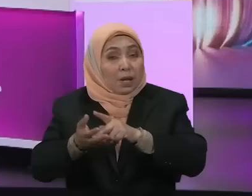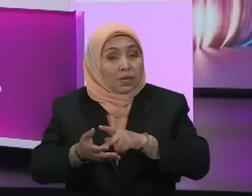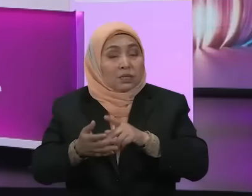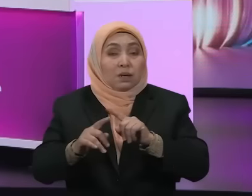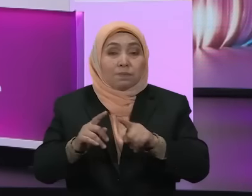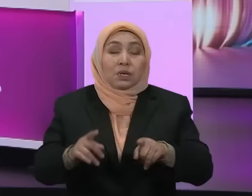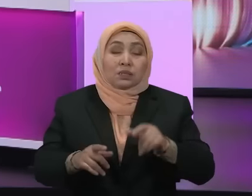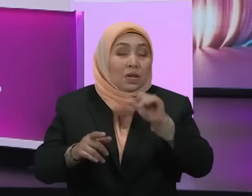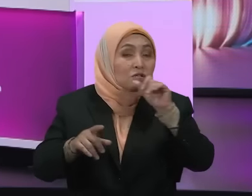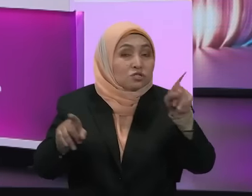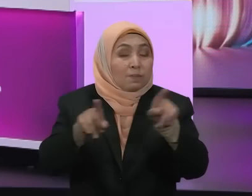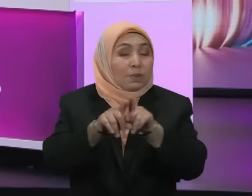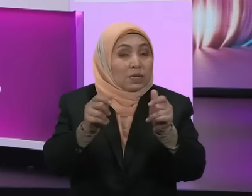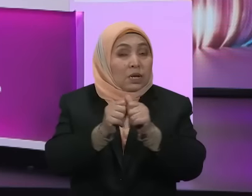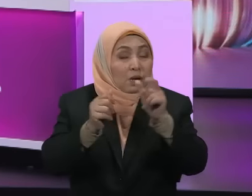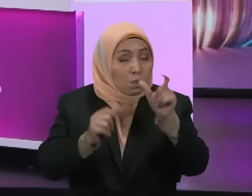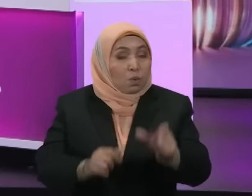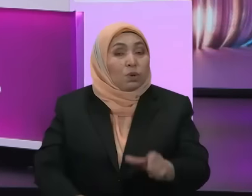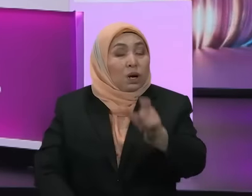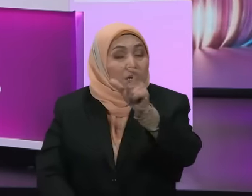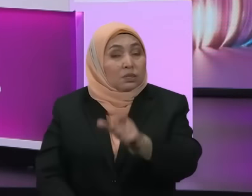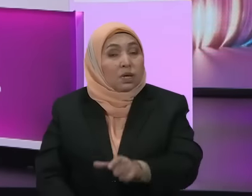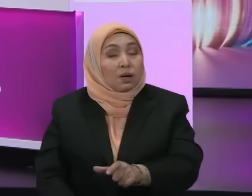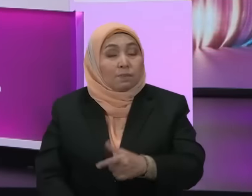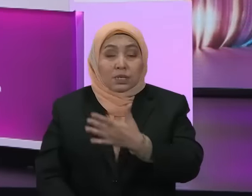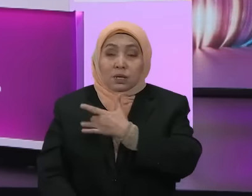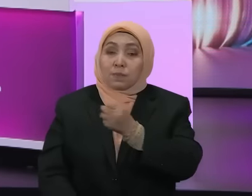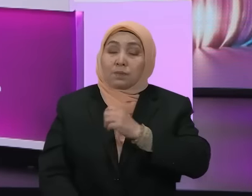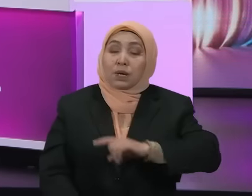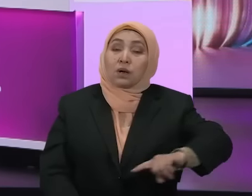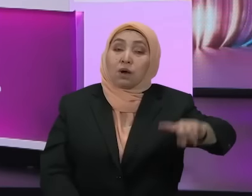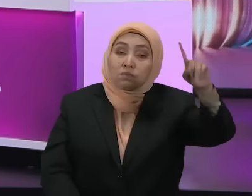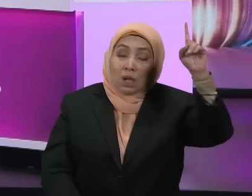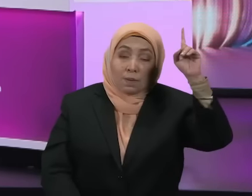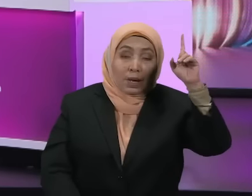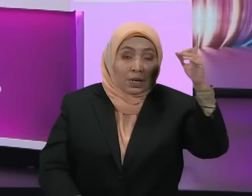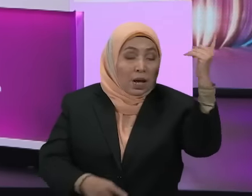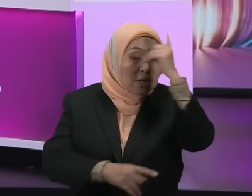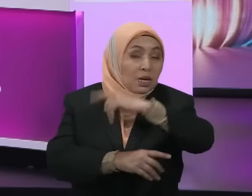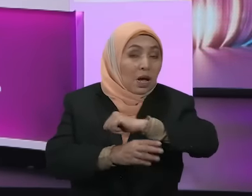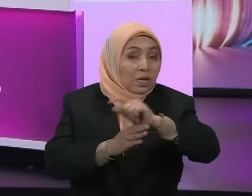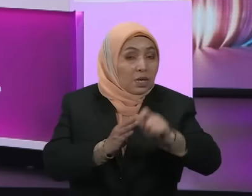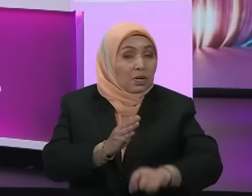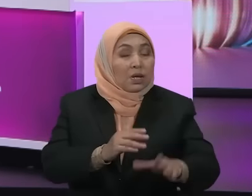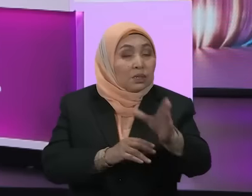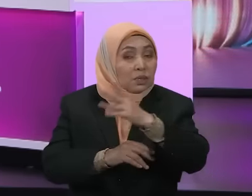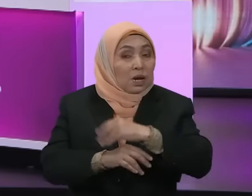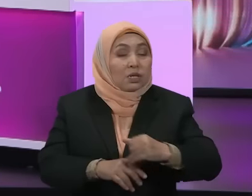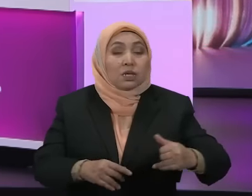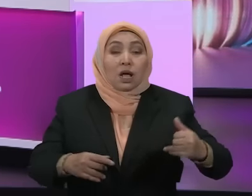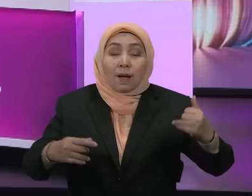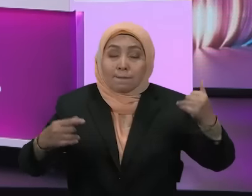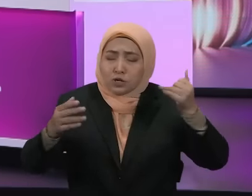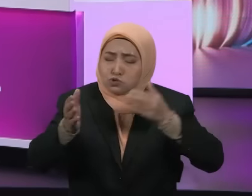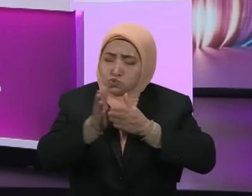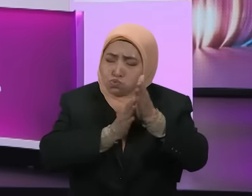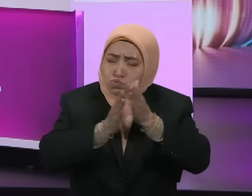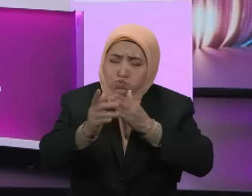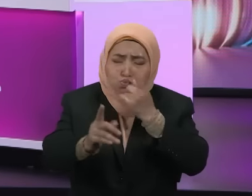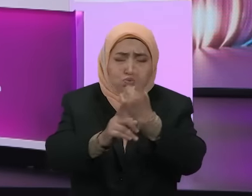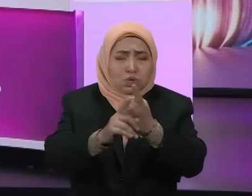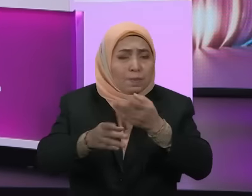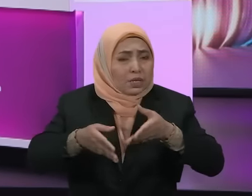kata tak sama dengan orang yang beriman kepada Allah, kepada hari akhirat, dan juga yang berjihad bersungguh-sungguh pada